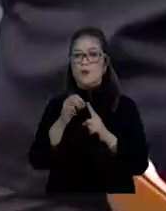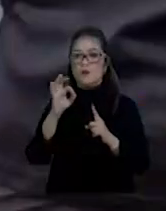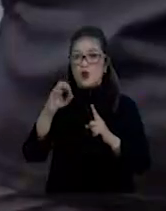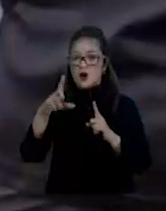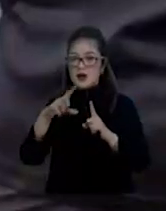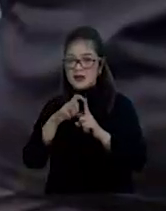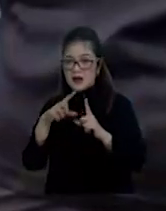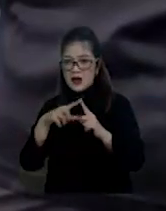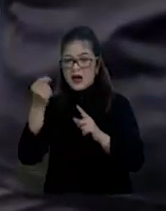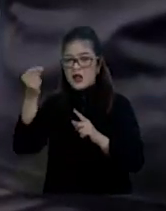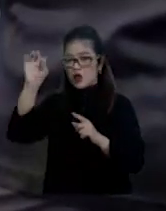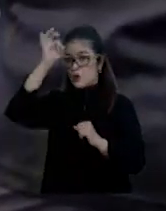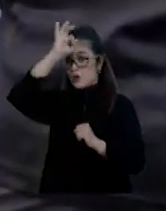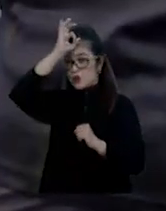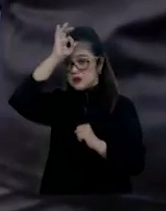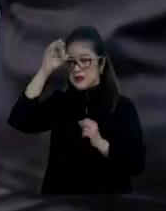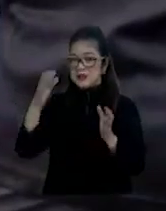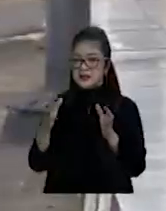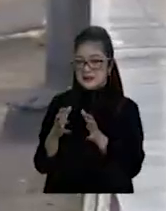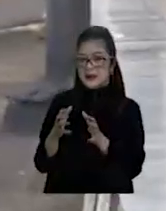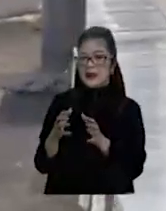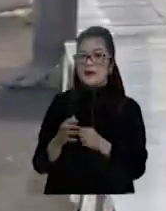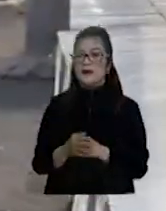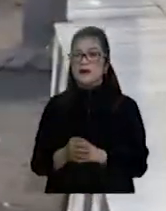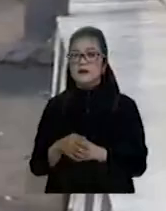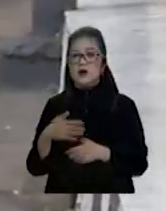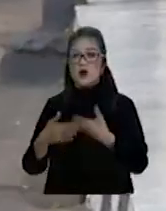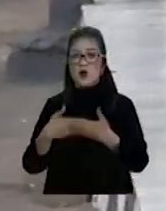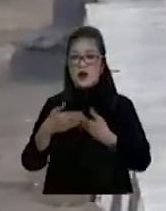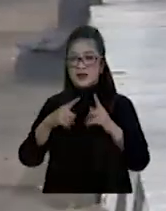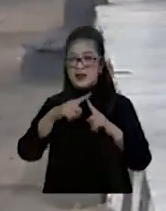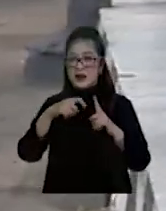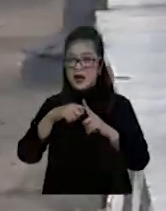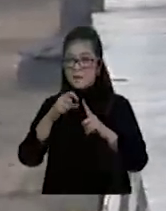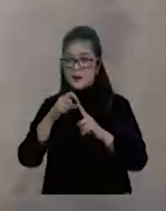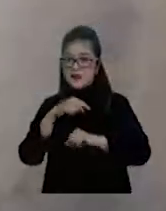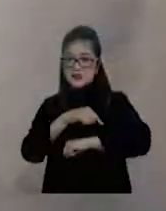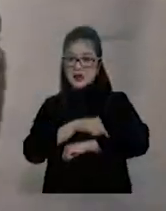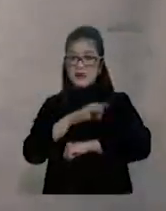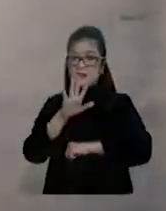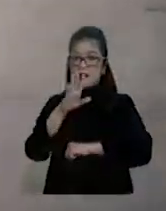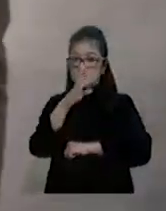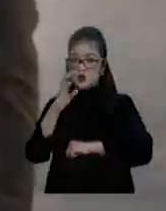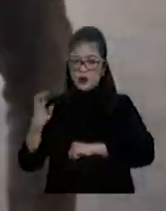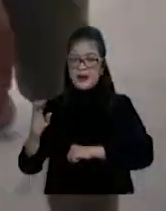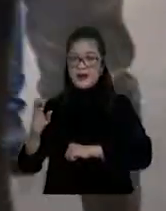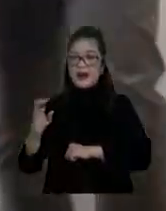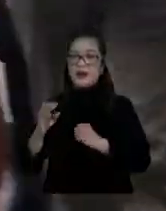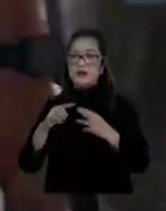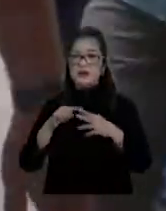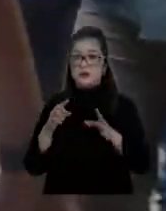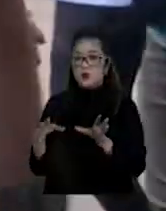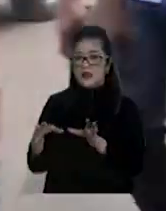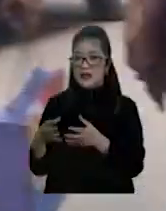Jakarta Barat. Olah TKP lanjutan dimulai pada Rabu sore sekitar pukul 5. Selain Putlavor, Inavis penyidik juga